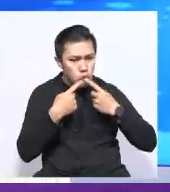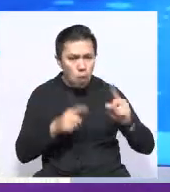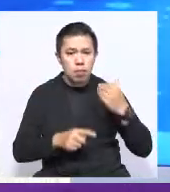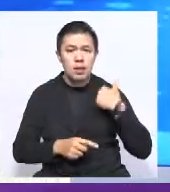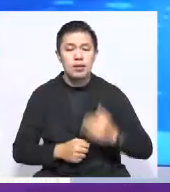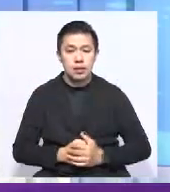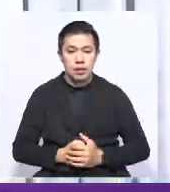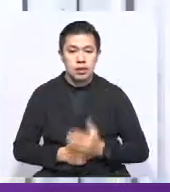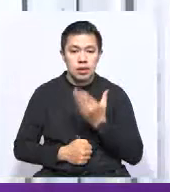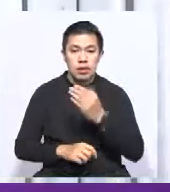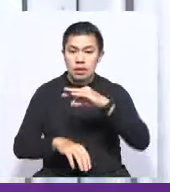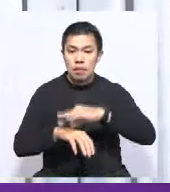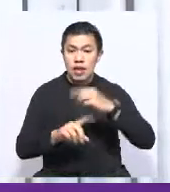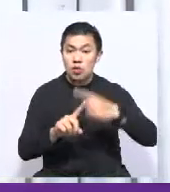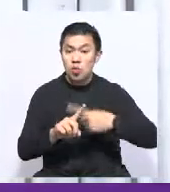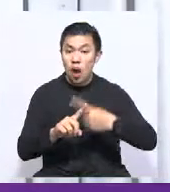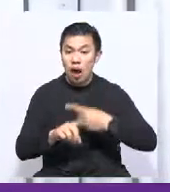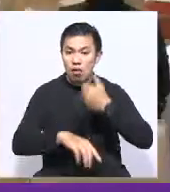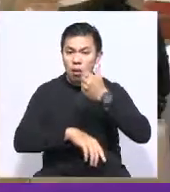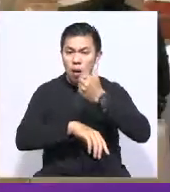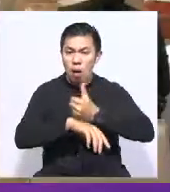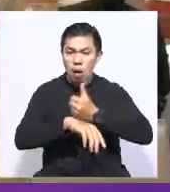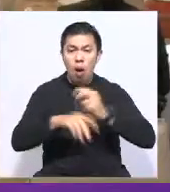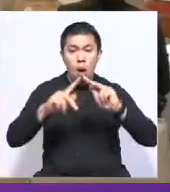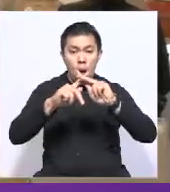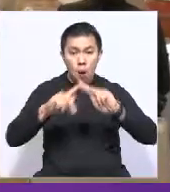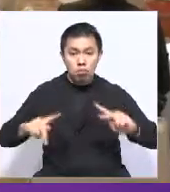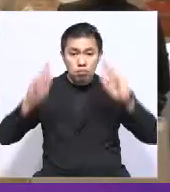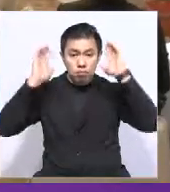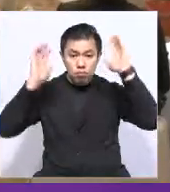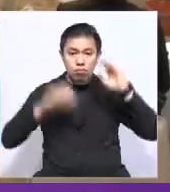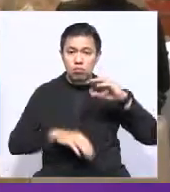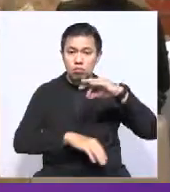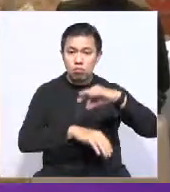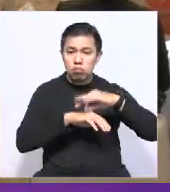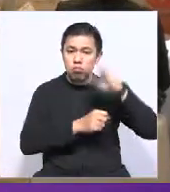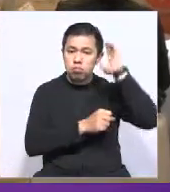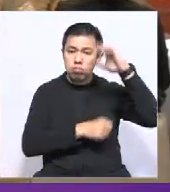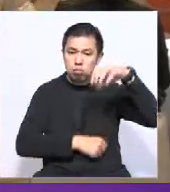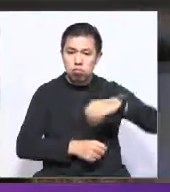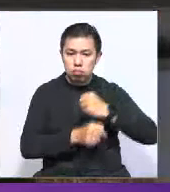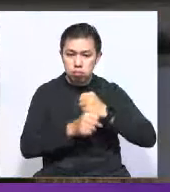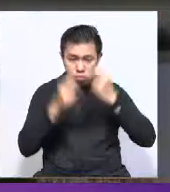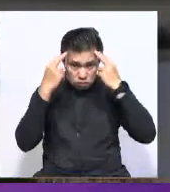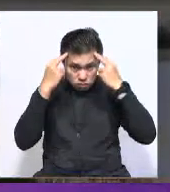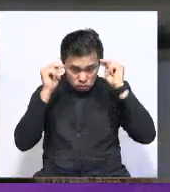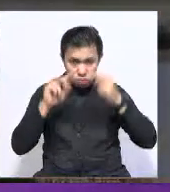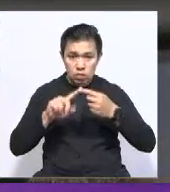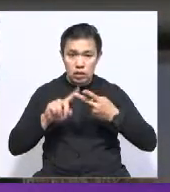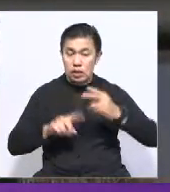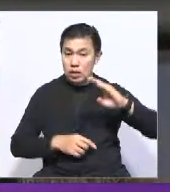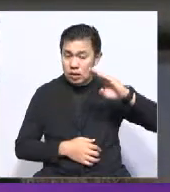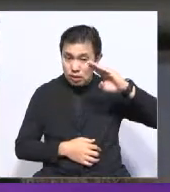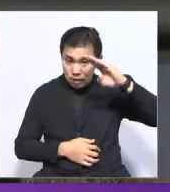ทสรรเสริญแก้วกำเนิดรักษาราชการในตำแหน่งอธิบดีกรมประชาสัมพันธ์และโฆษกประจำสำนักนายกรัฐมนตรีพร้อมด้วยพลโทวีรช